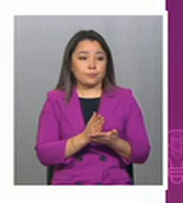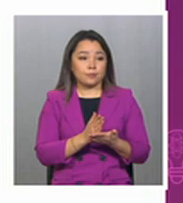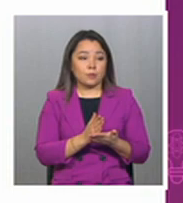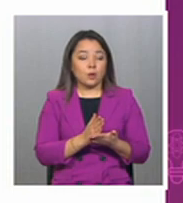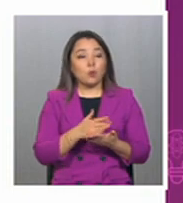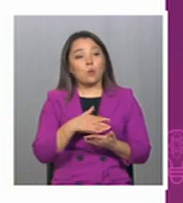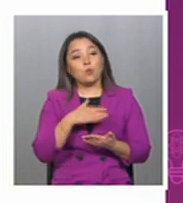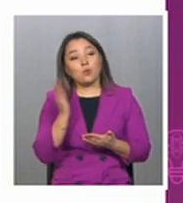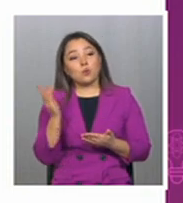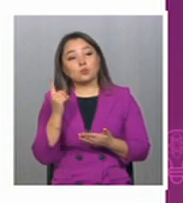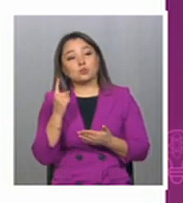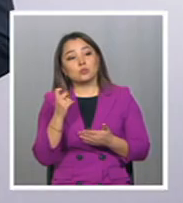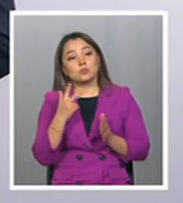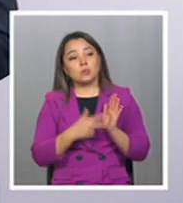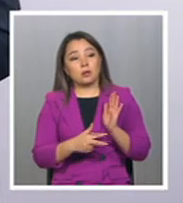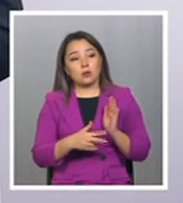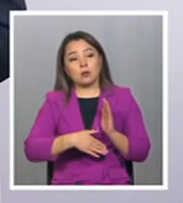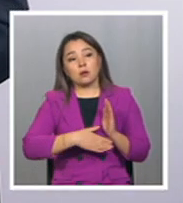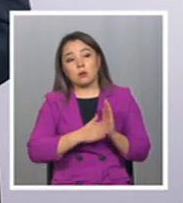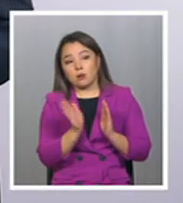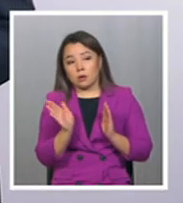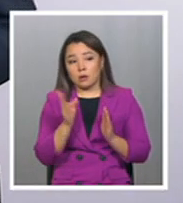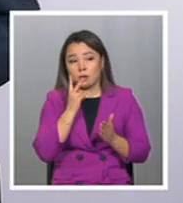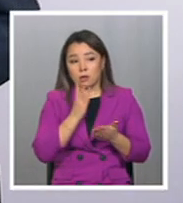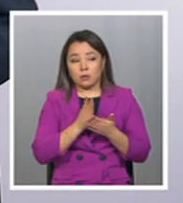оң жағына 180 градусқа бұрылып қарайды,